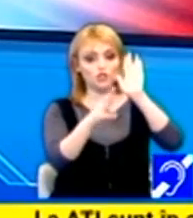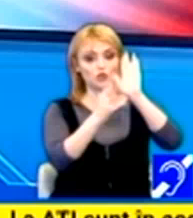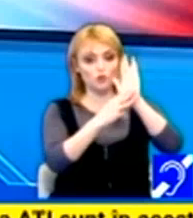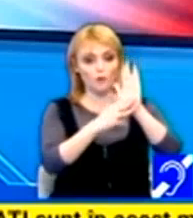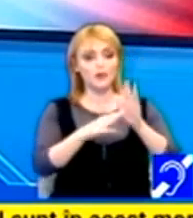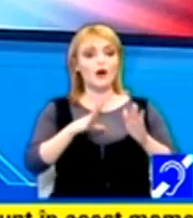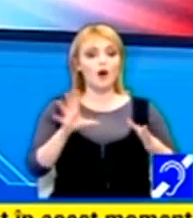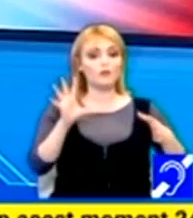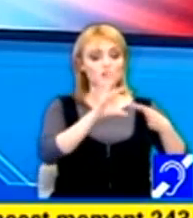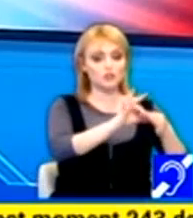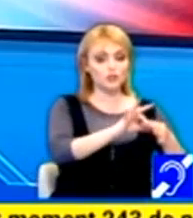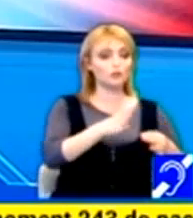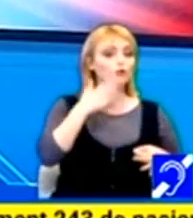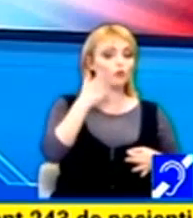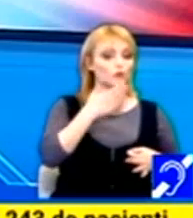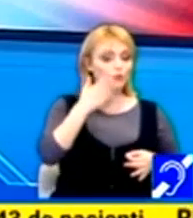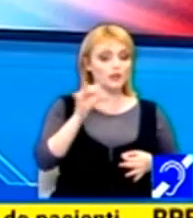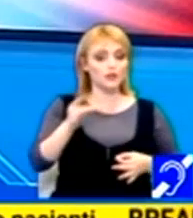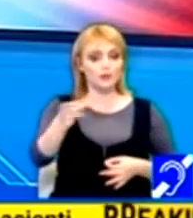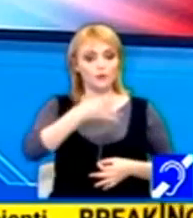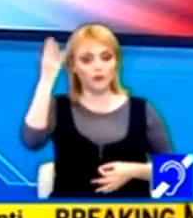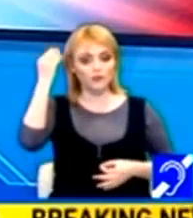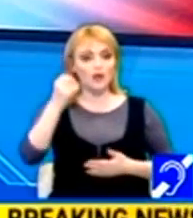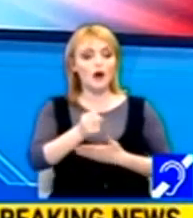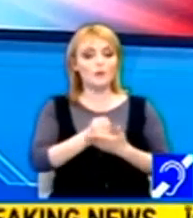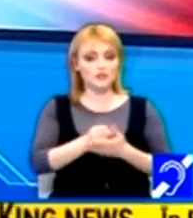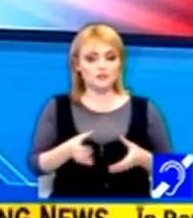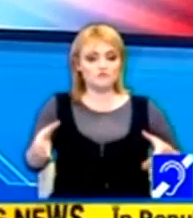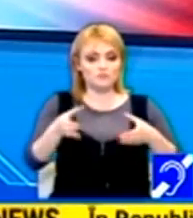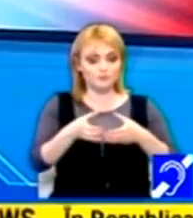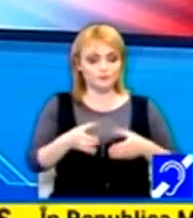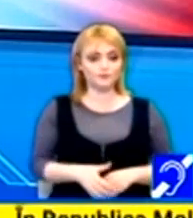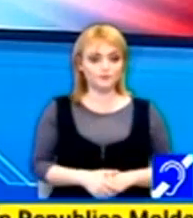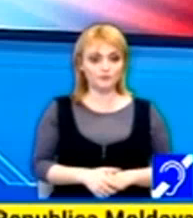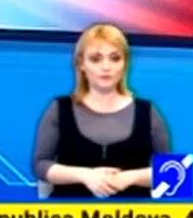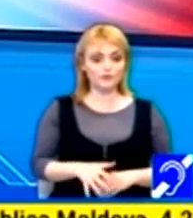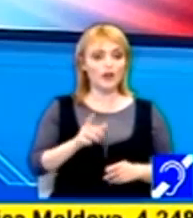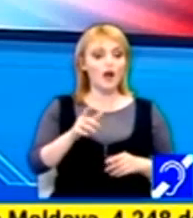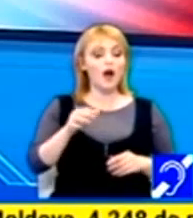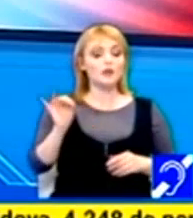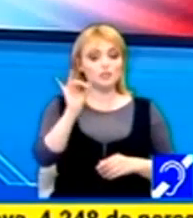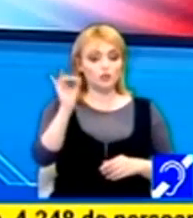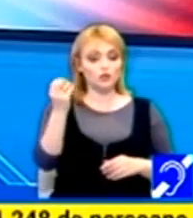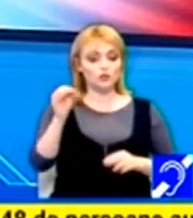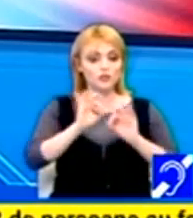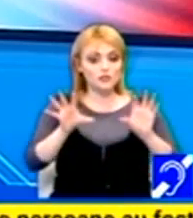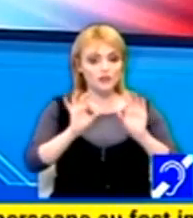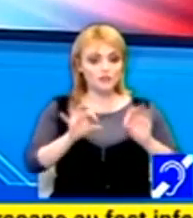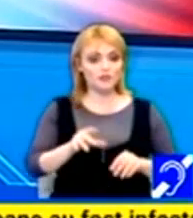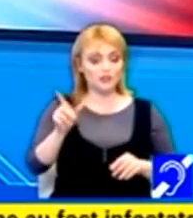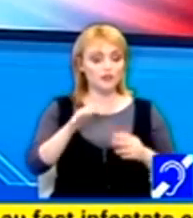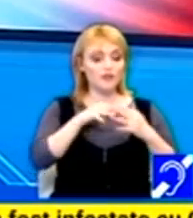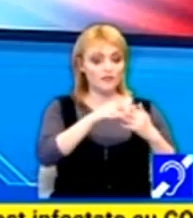dintre Moldova și Țara Românească, păstrând autonomia față de Imperiul Otoman. Istoria recentă însă prinde contur